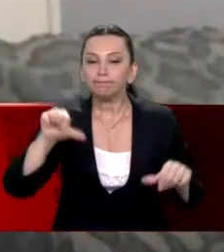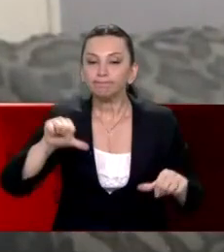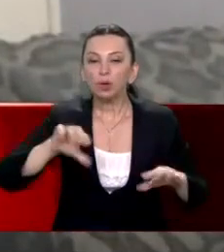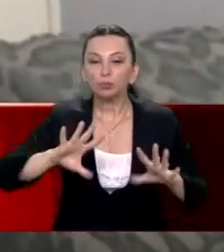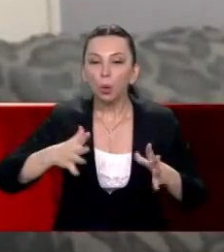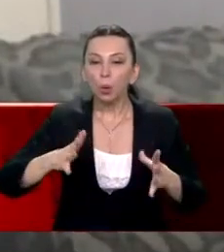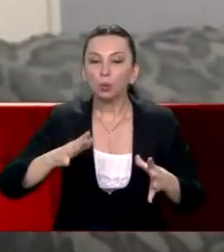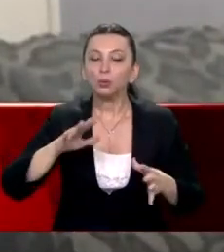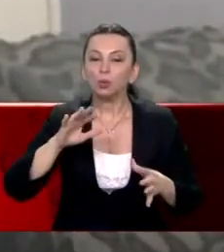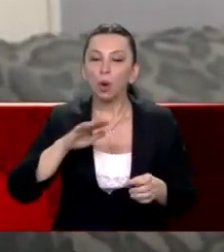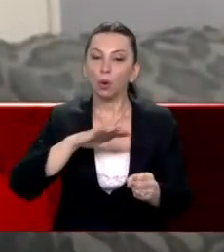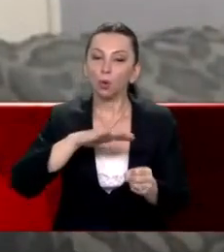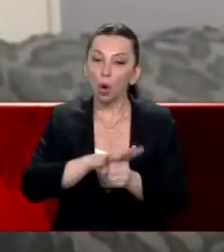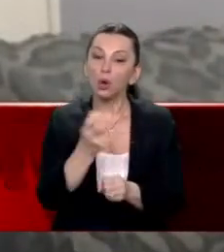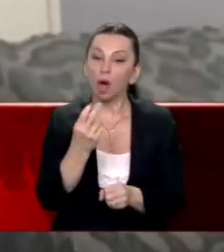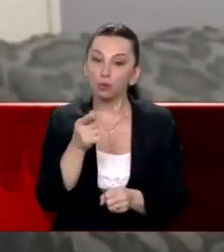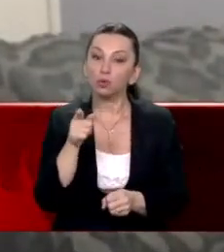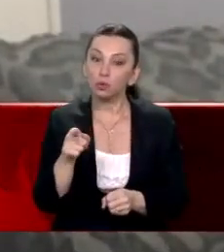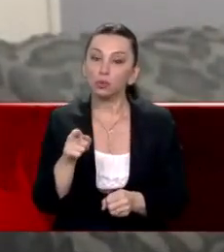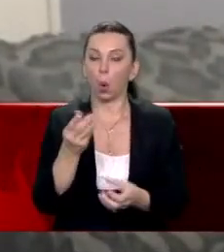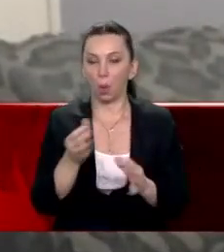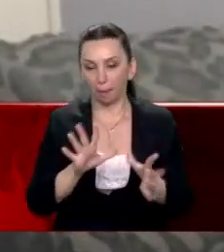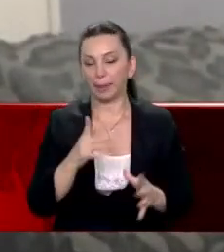bozukluk varsa covid olma olasılığı daha yüksek